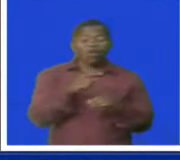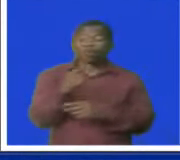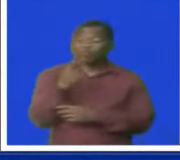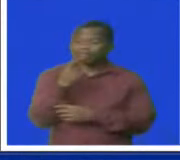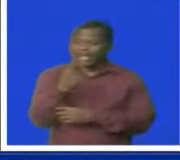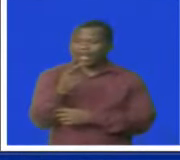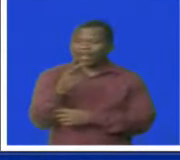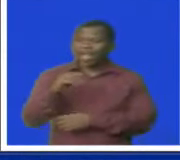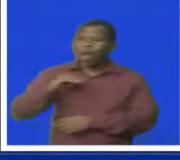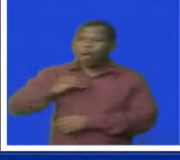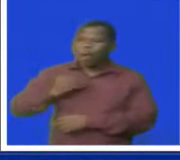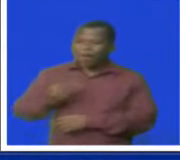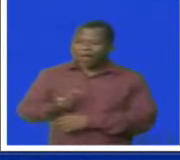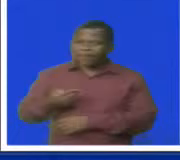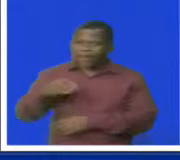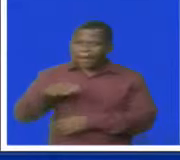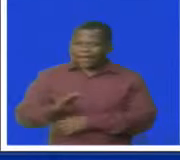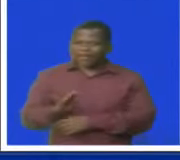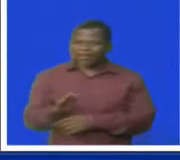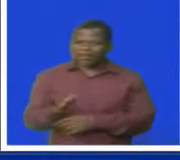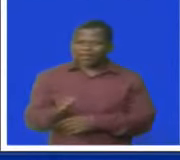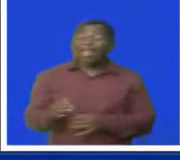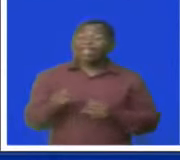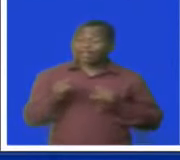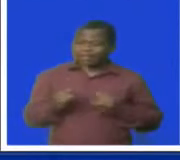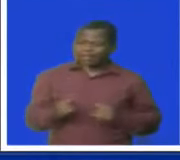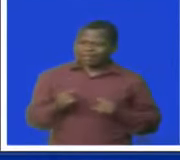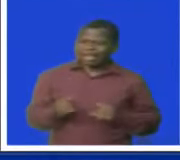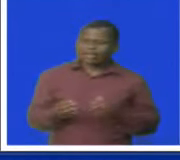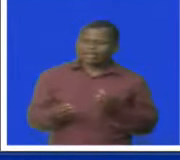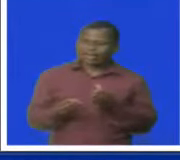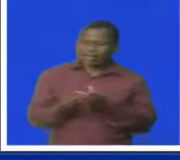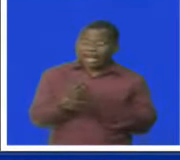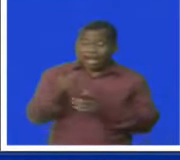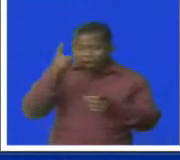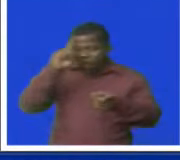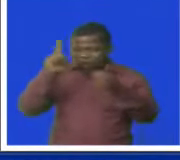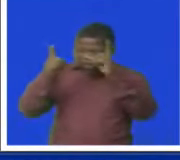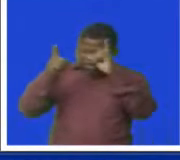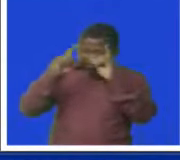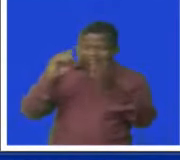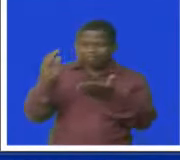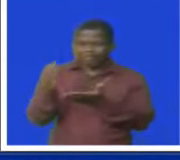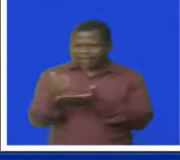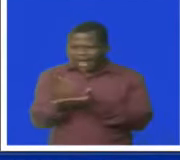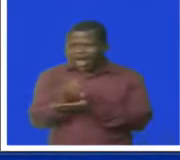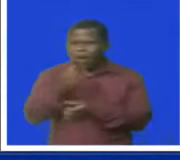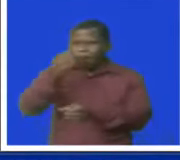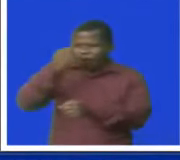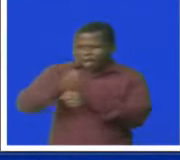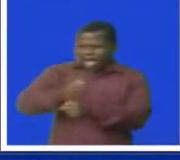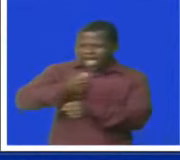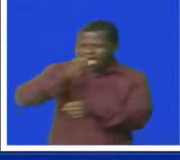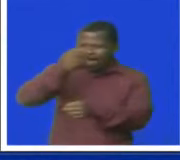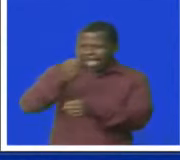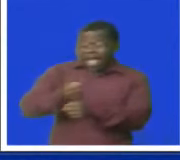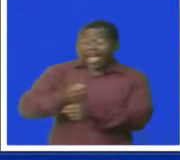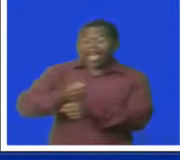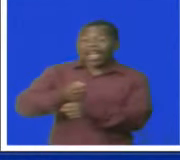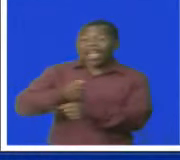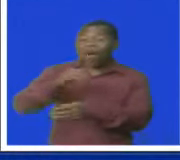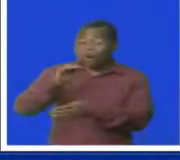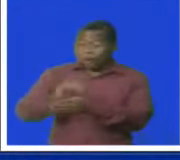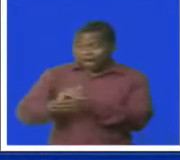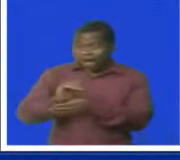kude bakhone ukutiphilisa. Ngicela kubonga kakhulu etihlotsheni tethu taseTaiwan